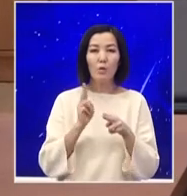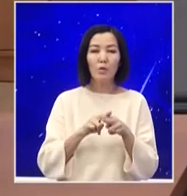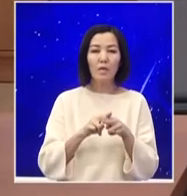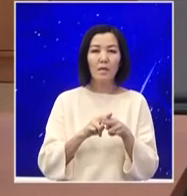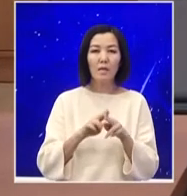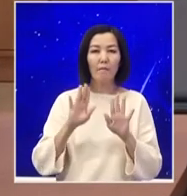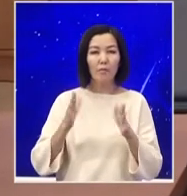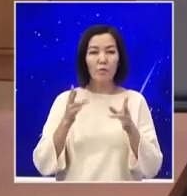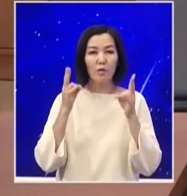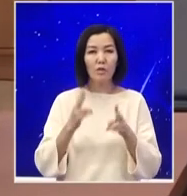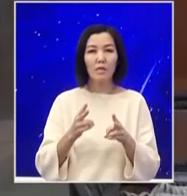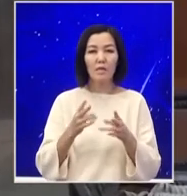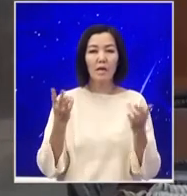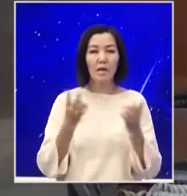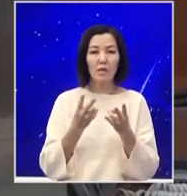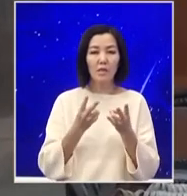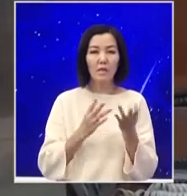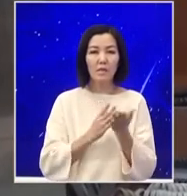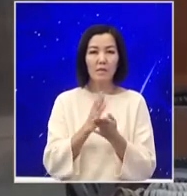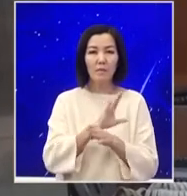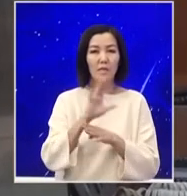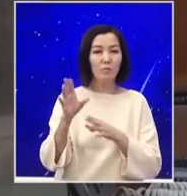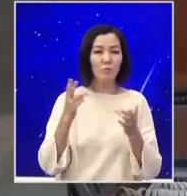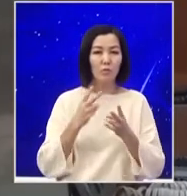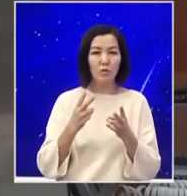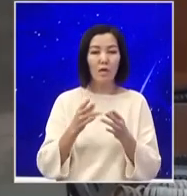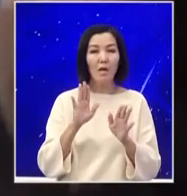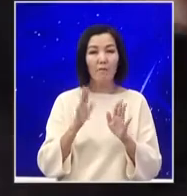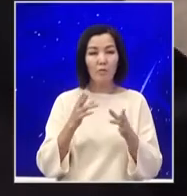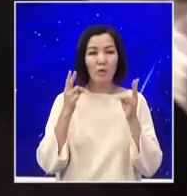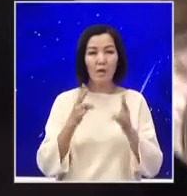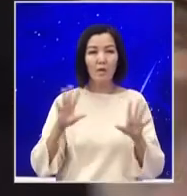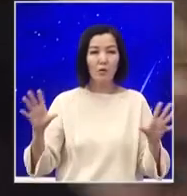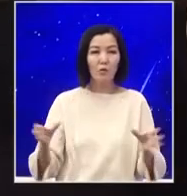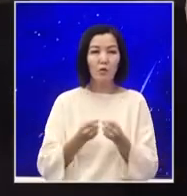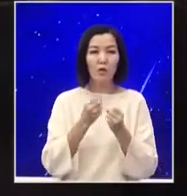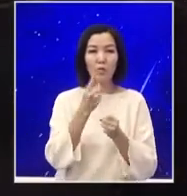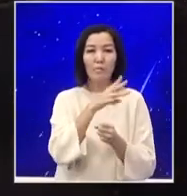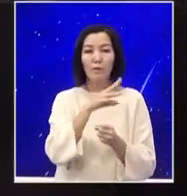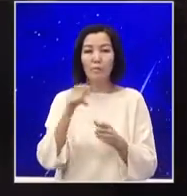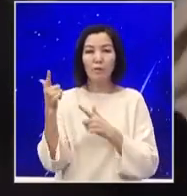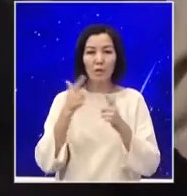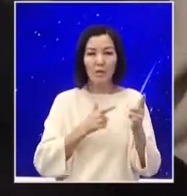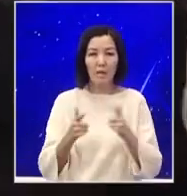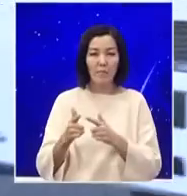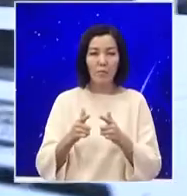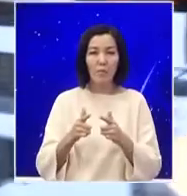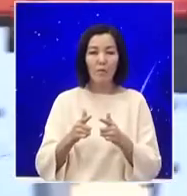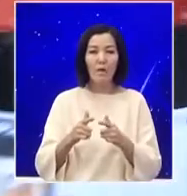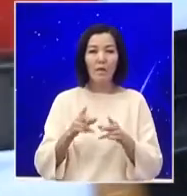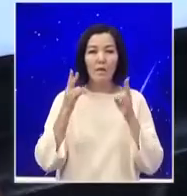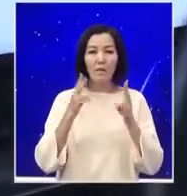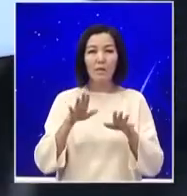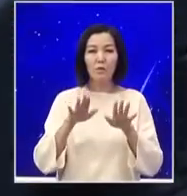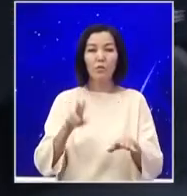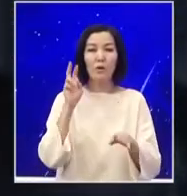келген оқиғаға орай қажетті қызметті жіберу керек. Апат белгісі келіп түскеннен кейін құтқарушылар бір минут ішінде дайын болып, оқиға орнына дереу